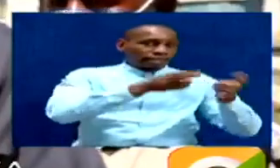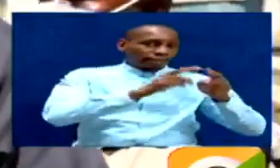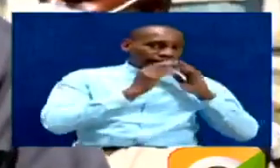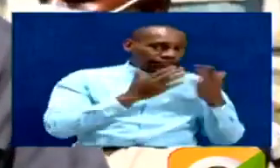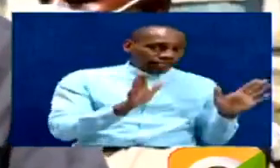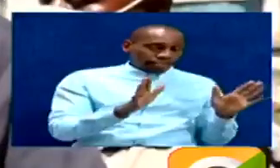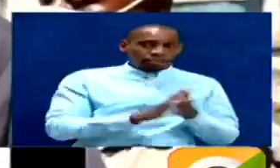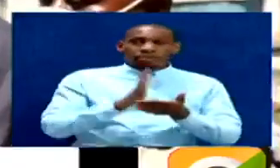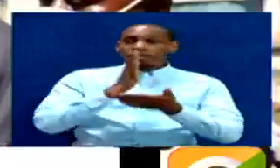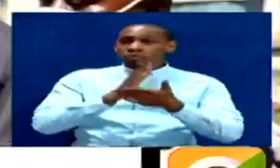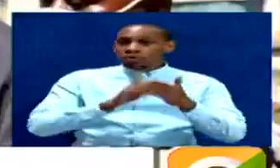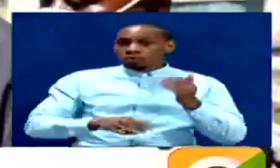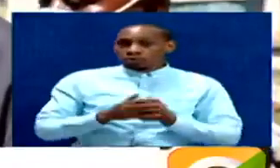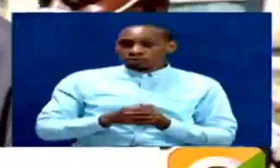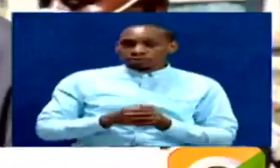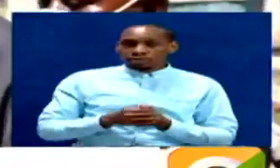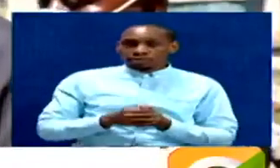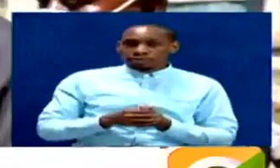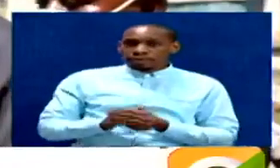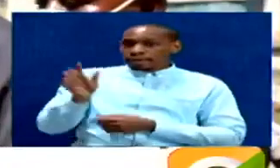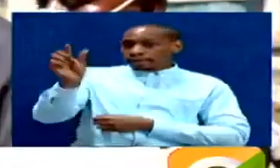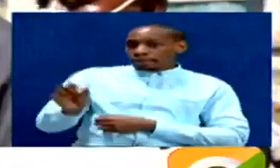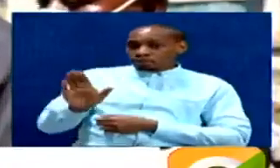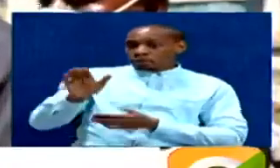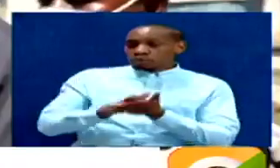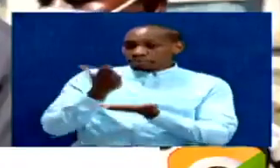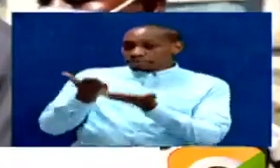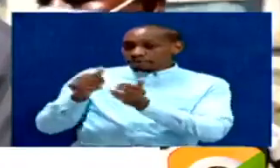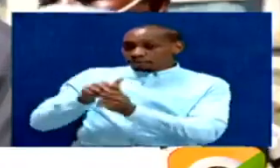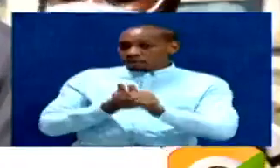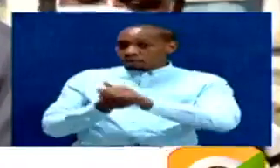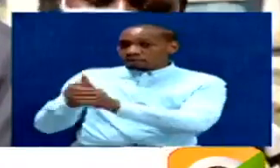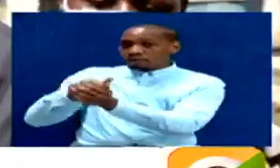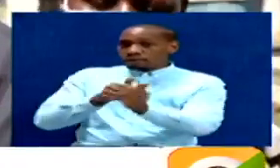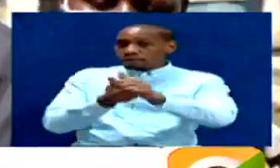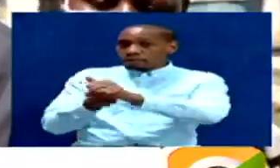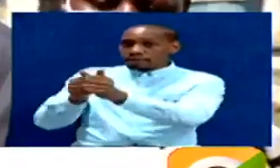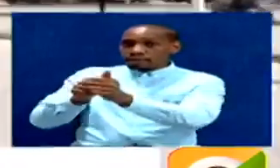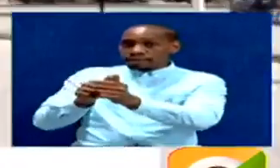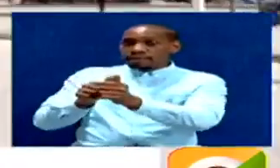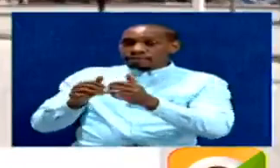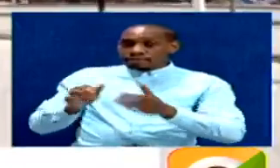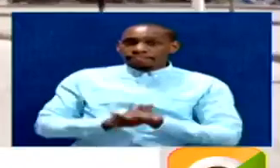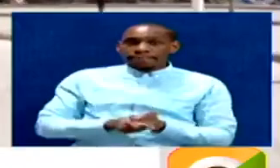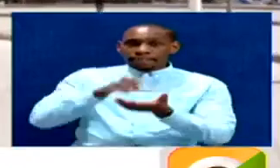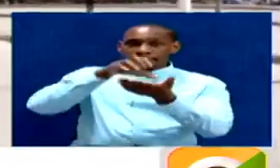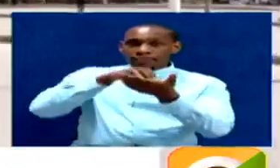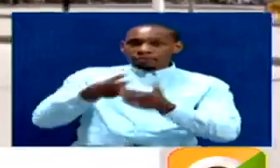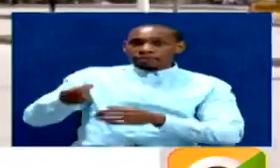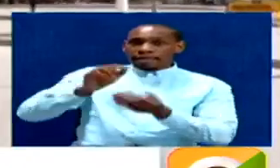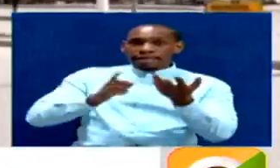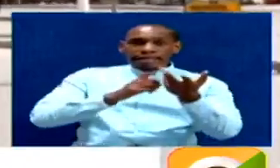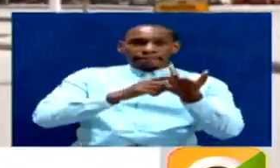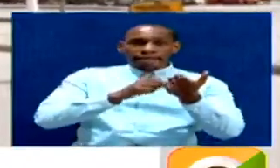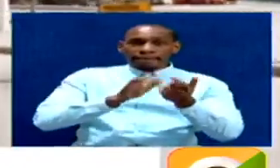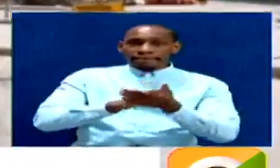place. Of course, it appears that this person was being trailed by the executors. Tukio hili linaongeza